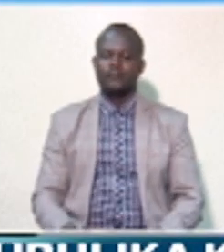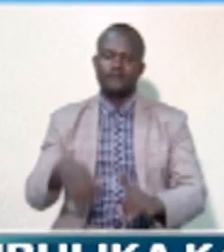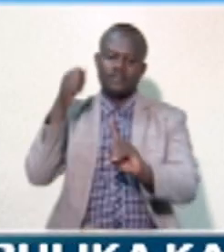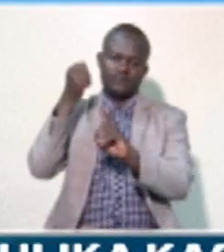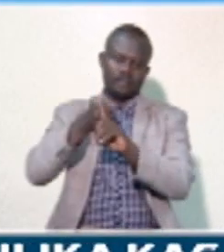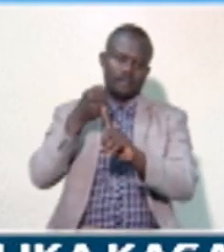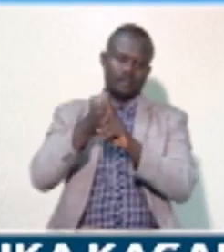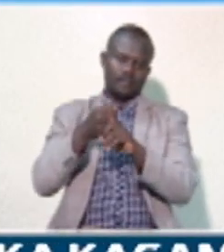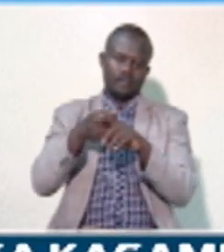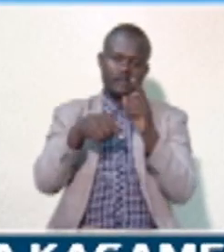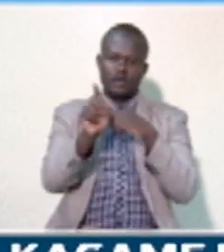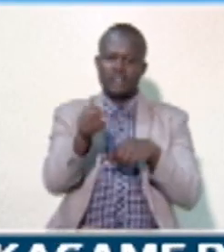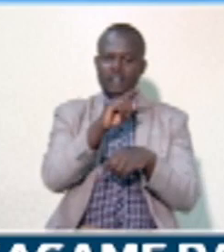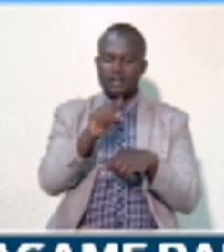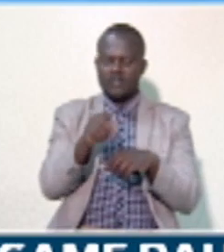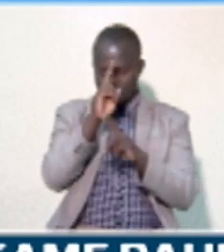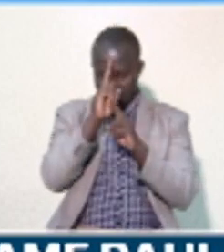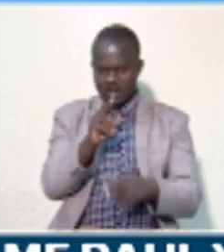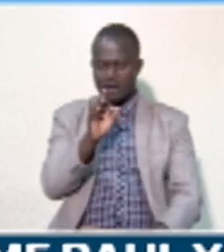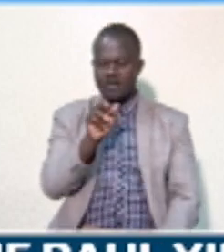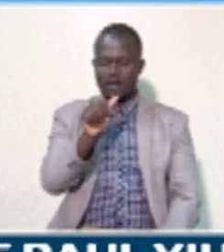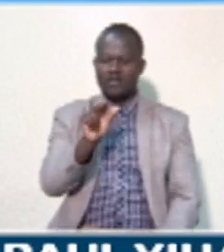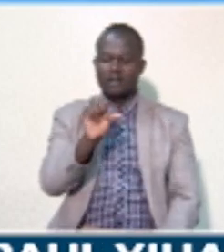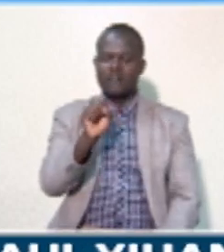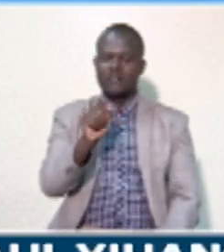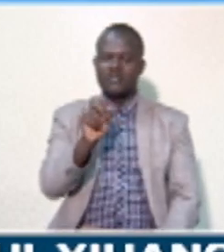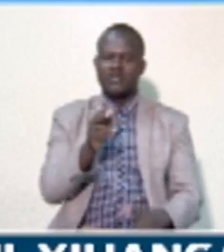umuvugizi w'ubushinjacyaha bwana Faustin Nkusi twavuganaga ku murongo wa telefone.